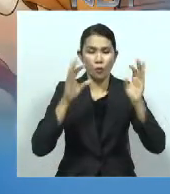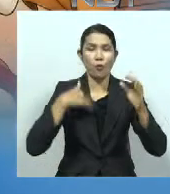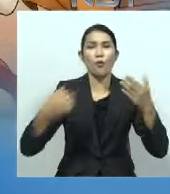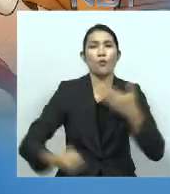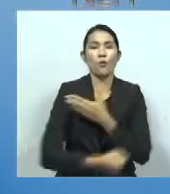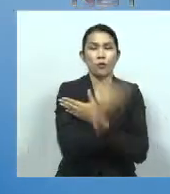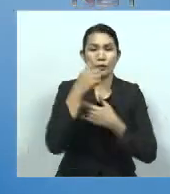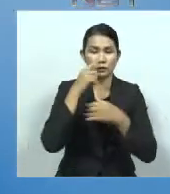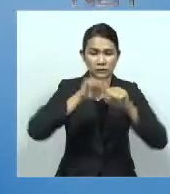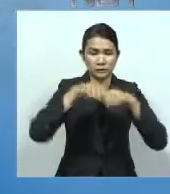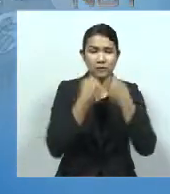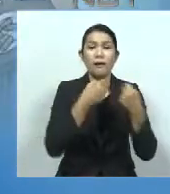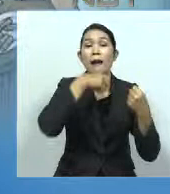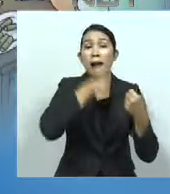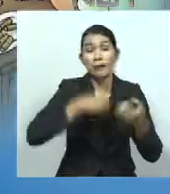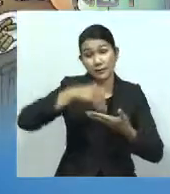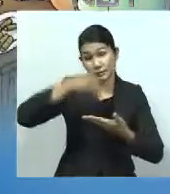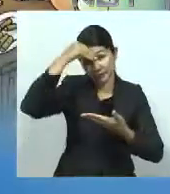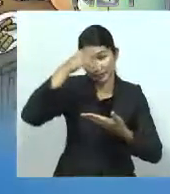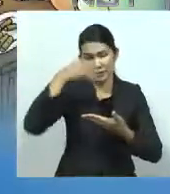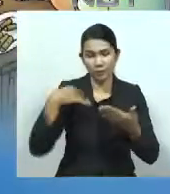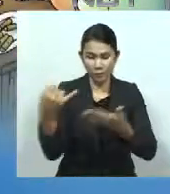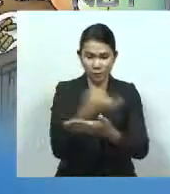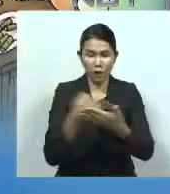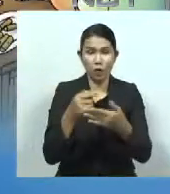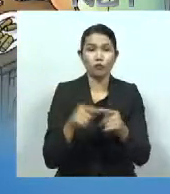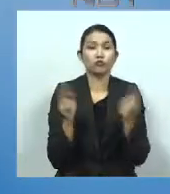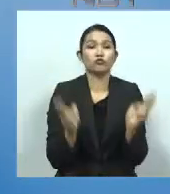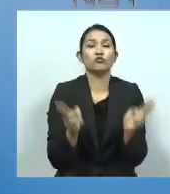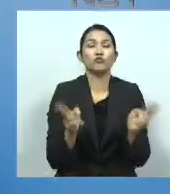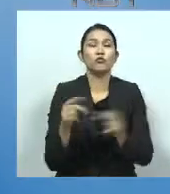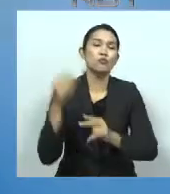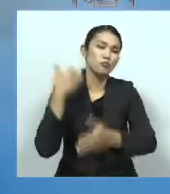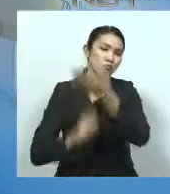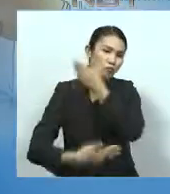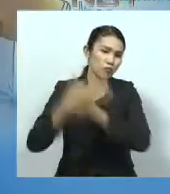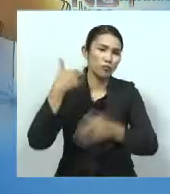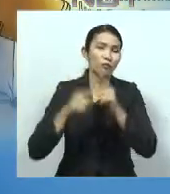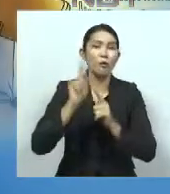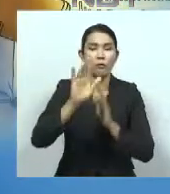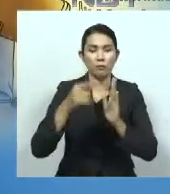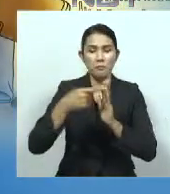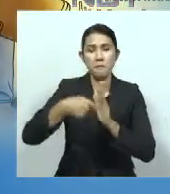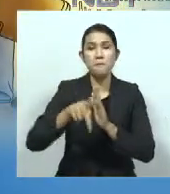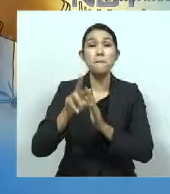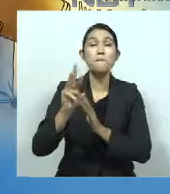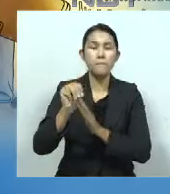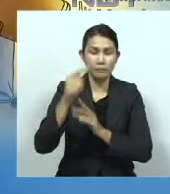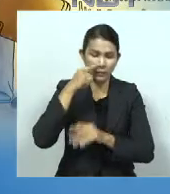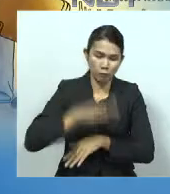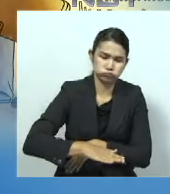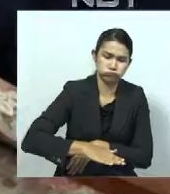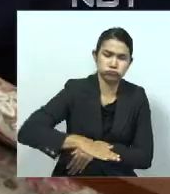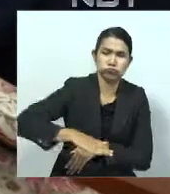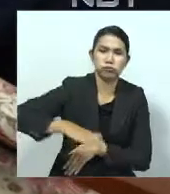สมาคมนักเรียนเก่ามหาวชิราวุธให้วาดภาพการ์ตูนประวัติพลเอกเปรมในวัยเด็กเล่าเรื่องย้อนอดีตซึ่งถือว่าเป็